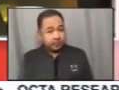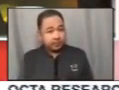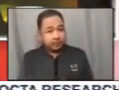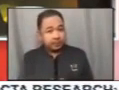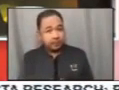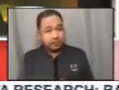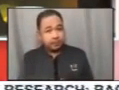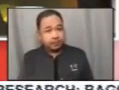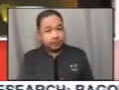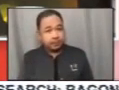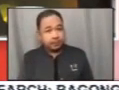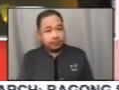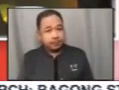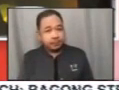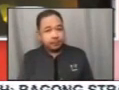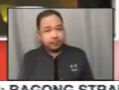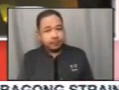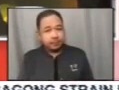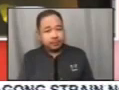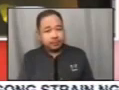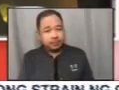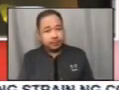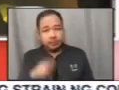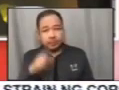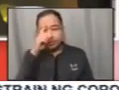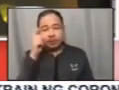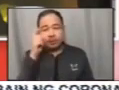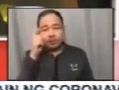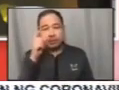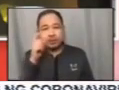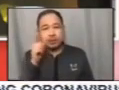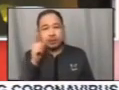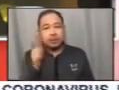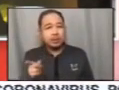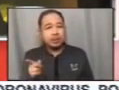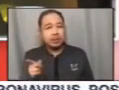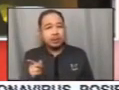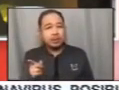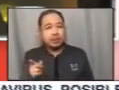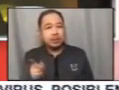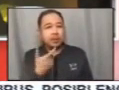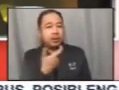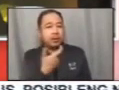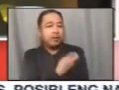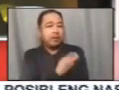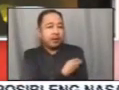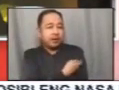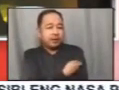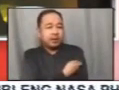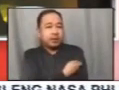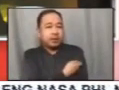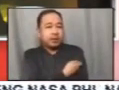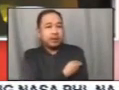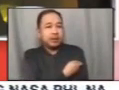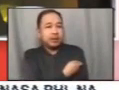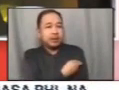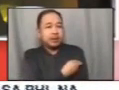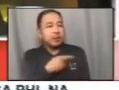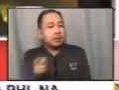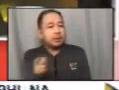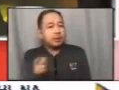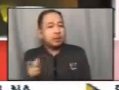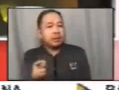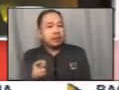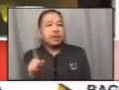vaccine sa kanila. At siyempre, may mga tanong din sila. Pwede bang mamili? Huwag lang yung made in China. Ngayon, kung ito po